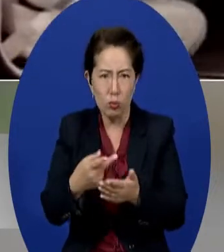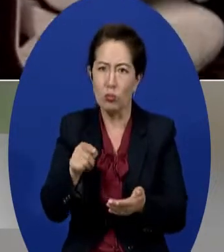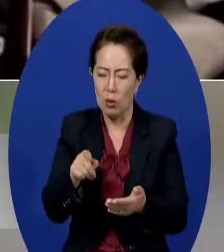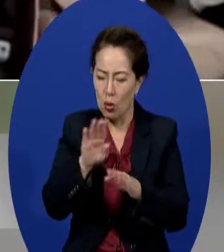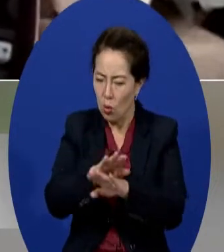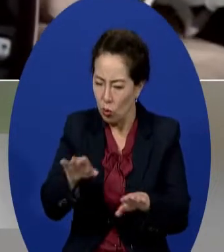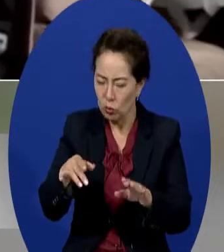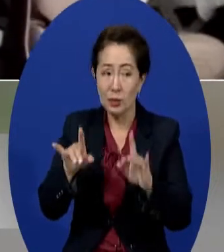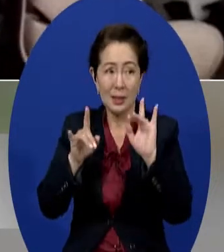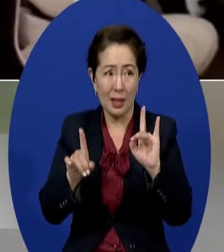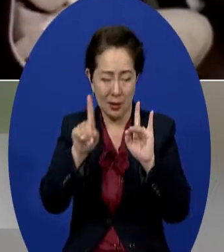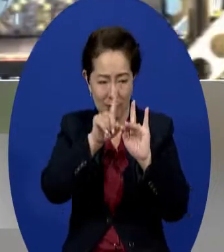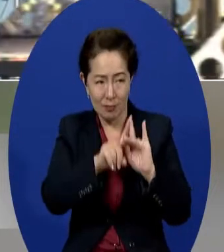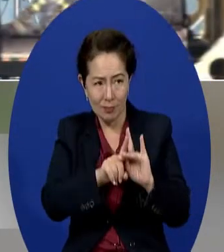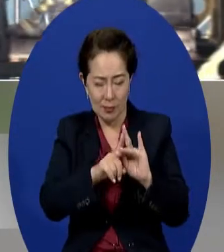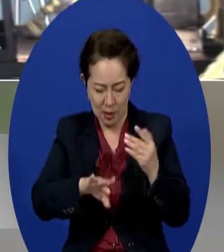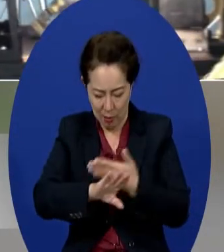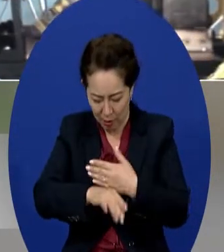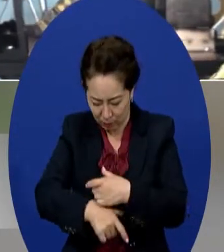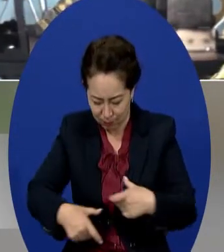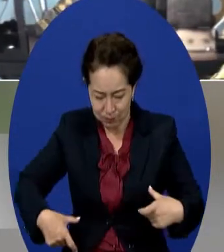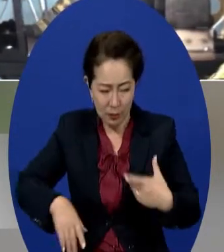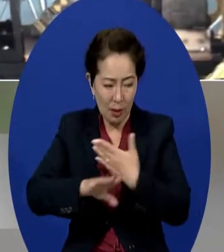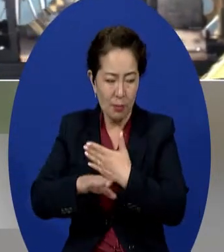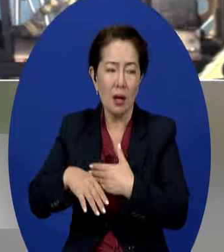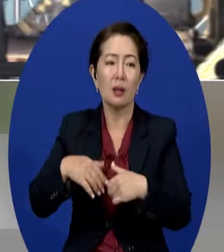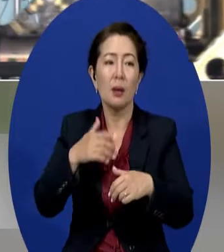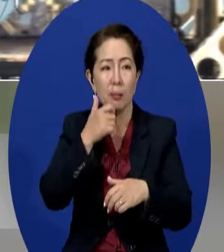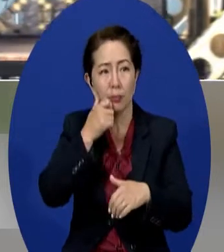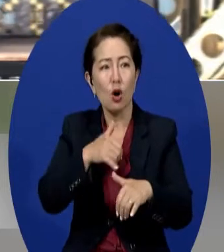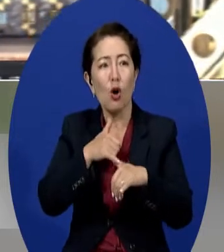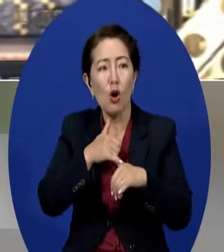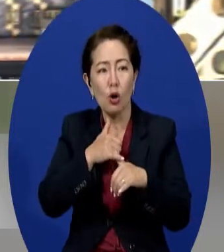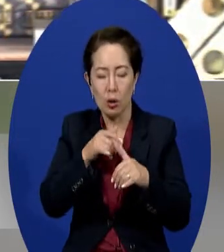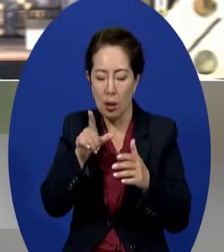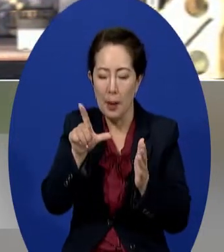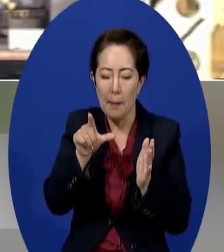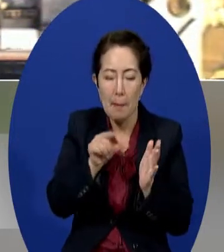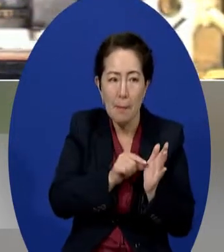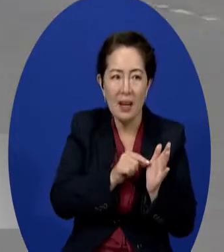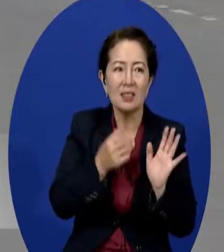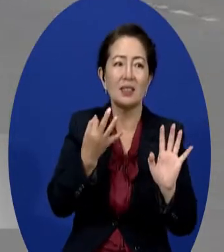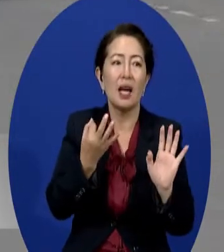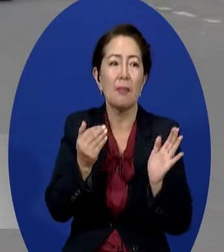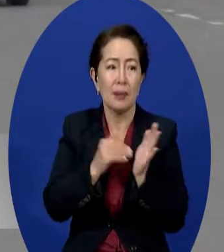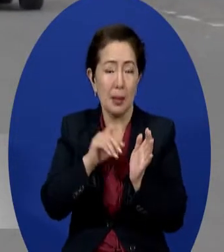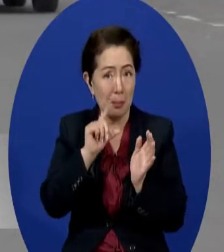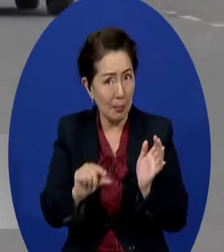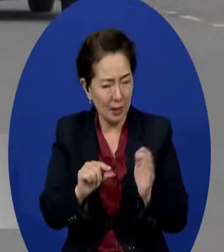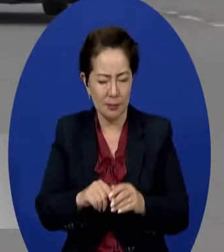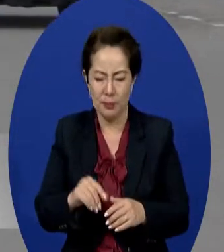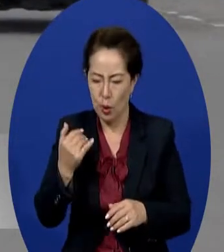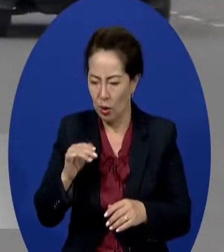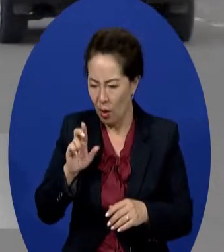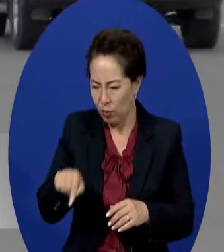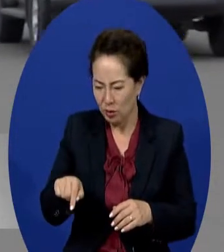Тэгвэл хүүхдийн тусгай суудал хэрэглэж аюулгүй бүс зүүсэн хүүхдийн амьнаас хохирох эрсдэл 8 дахин багасдаг байна. За нийслэлс хөдөө орон нутагт